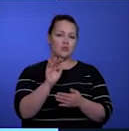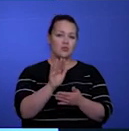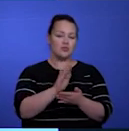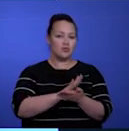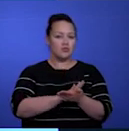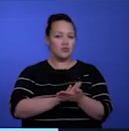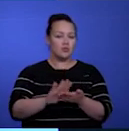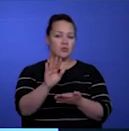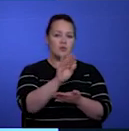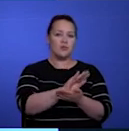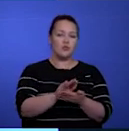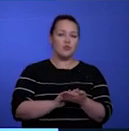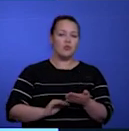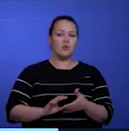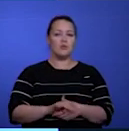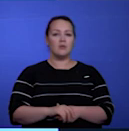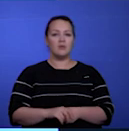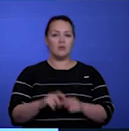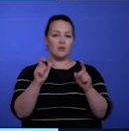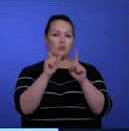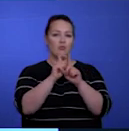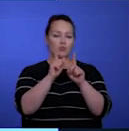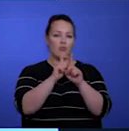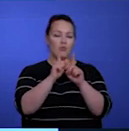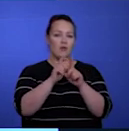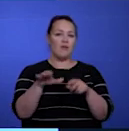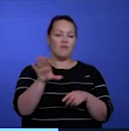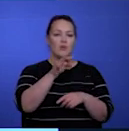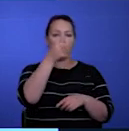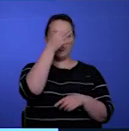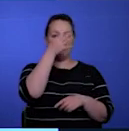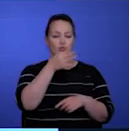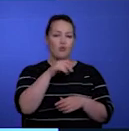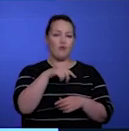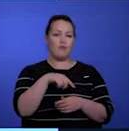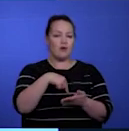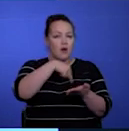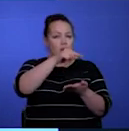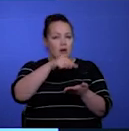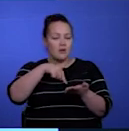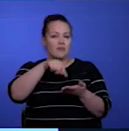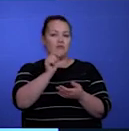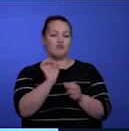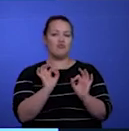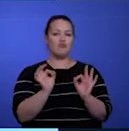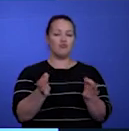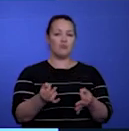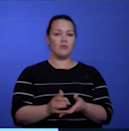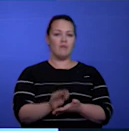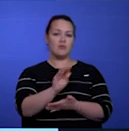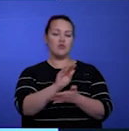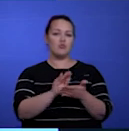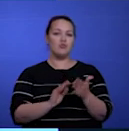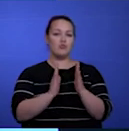и красиво значит и буковки у вас будут все ровные и каллиграфически правильные запишите